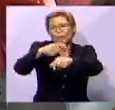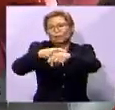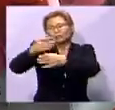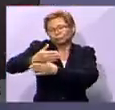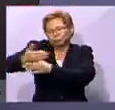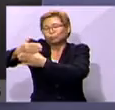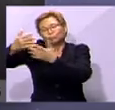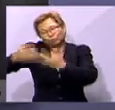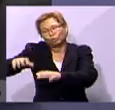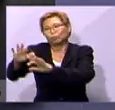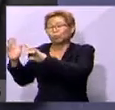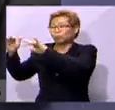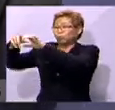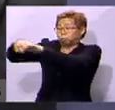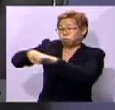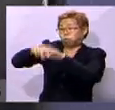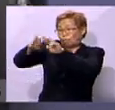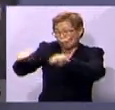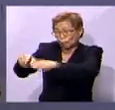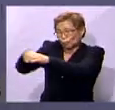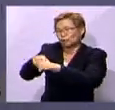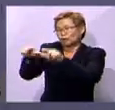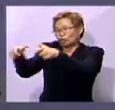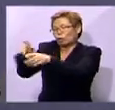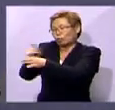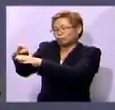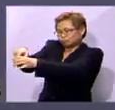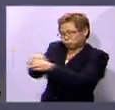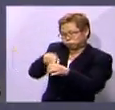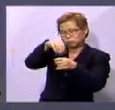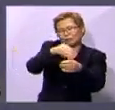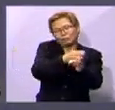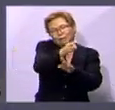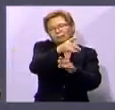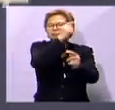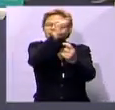perkongsian ini telah menarik perhatian para pelajar dan golongan profesional dalam bidang tertentu